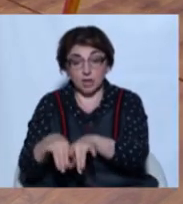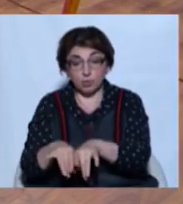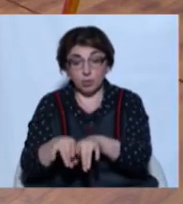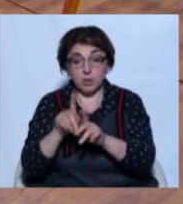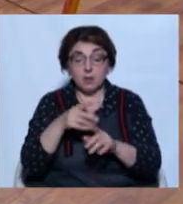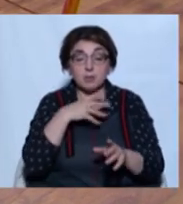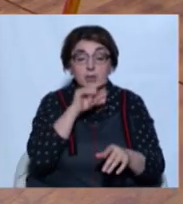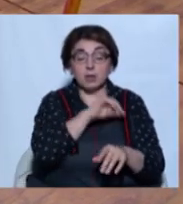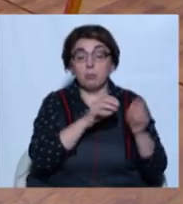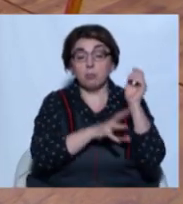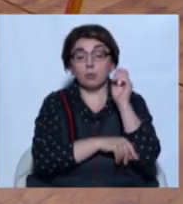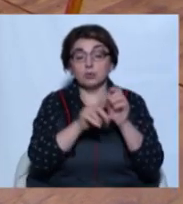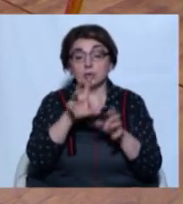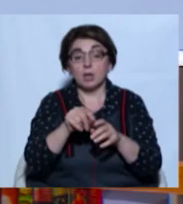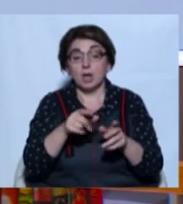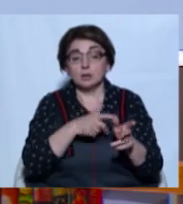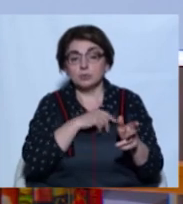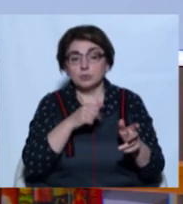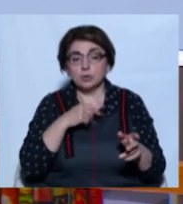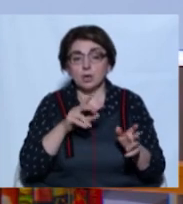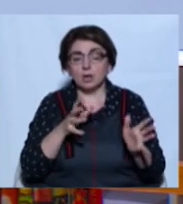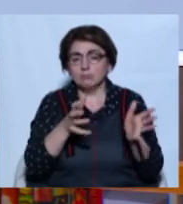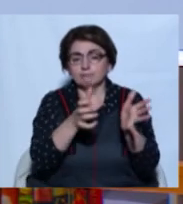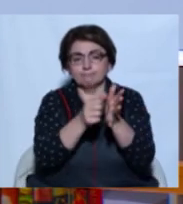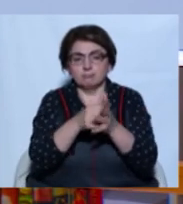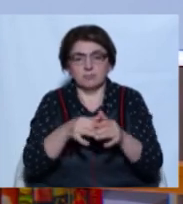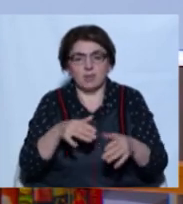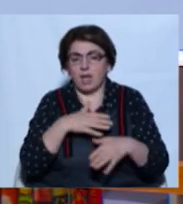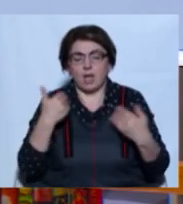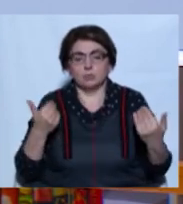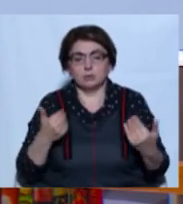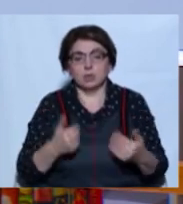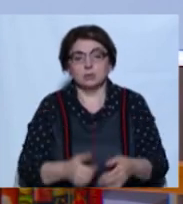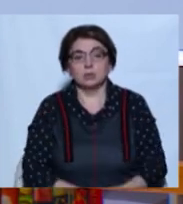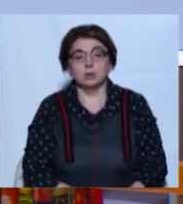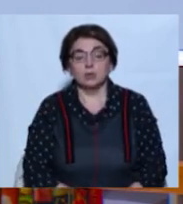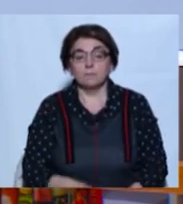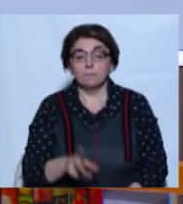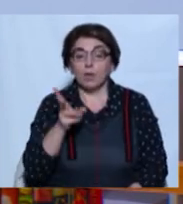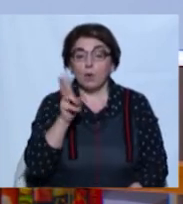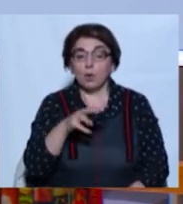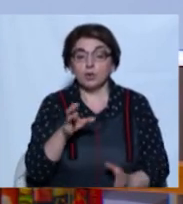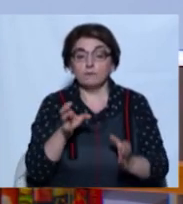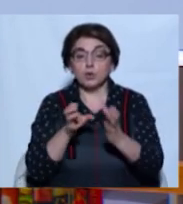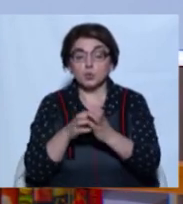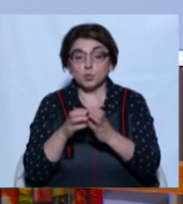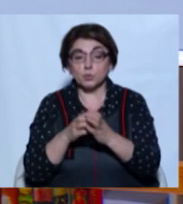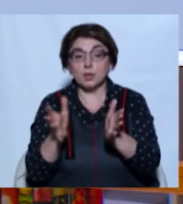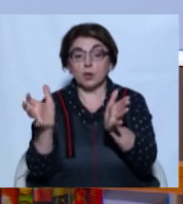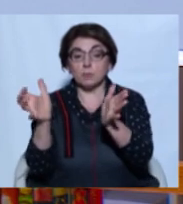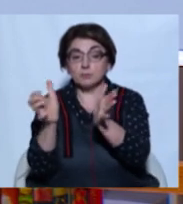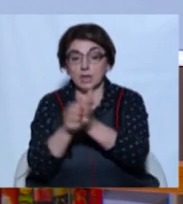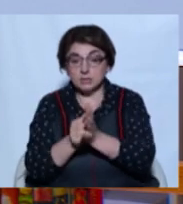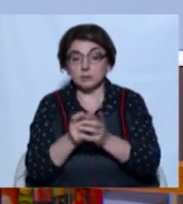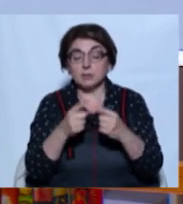ამბობენ უარს. Ანუ თვითონ მონადირეობის დიდი წყურვილი არ გააჩნიათ. Ორივე ჯგუფში, როგორც მტაცებლებში,